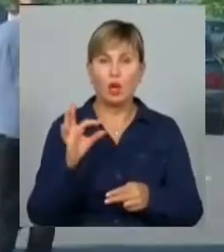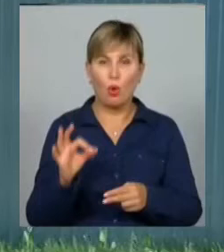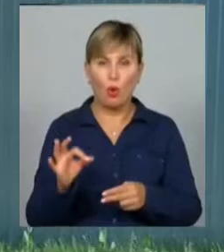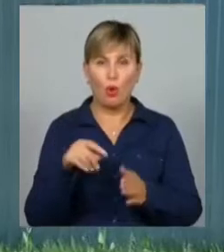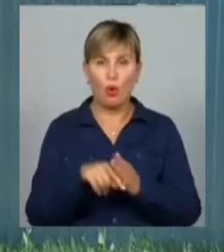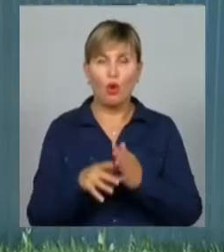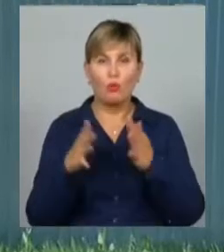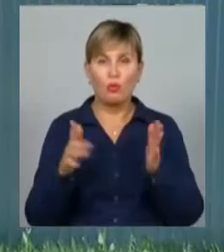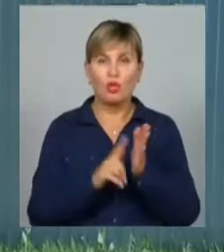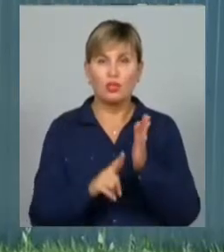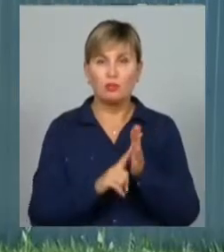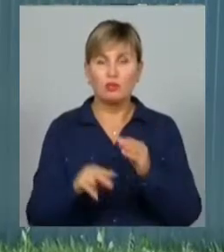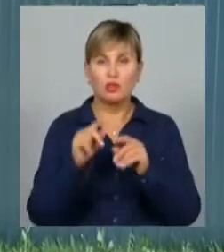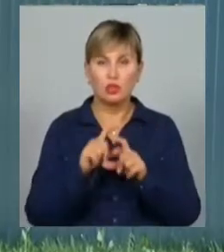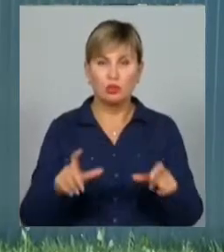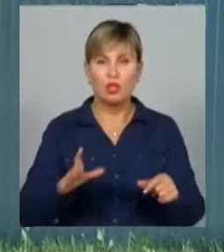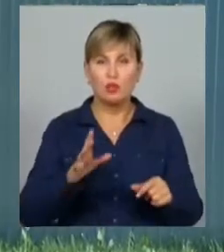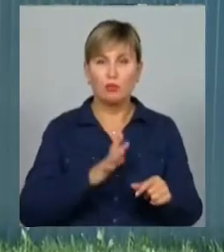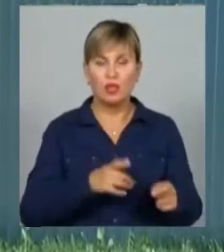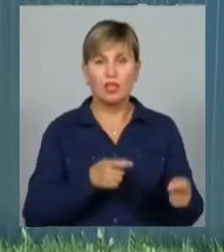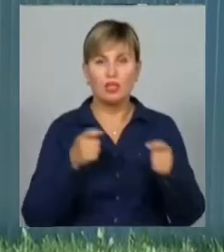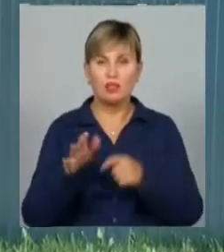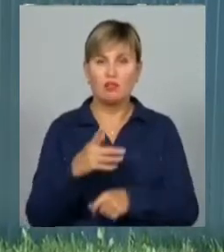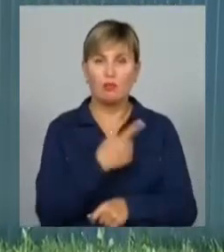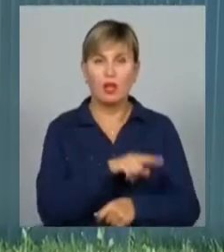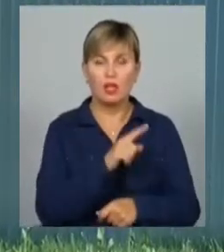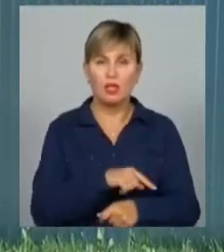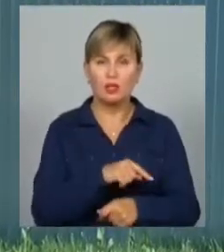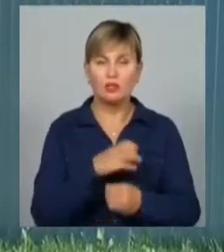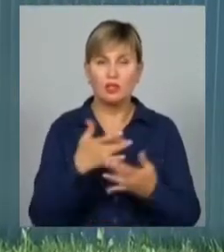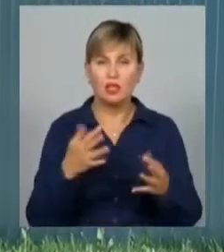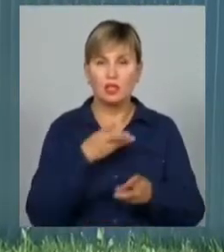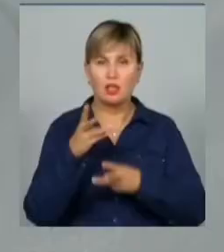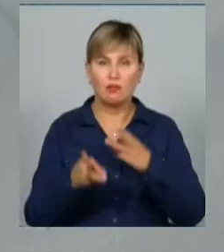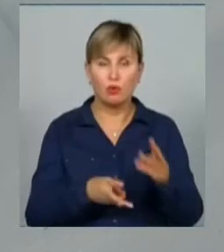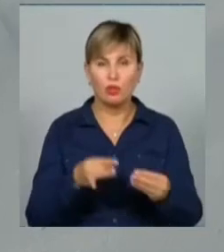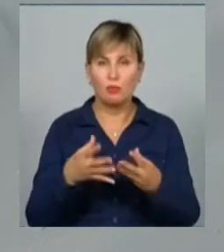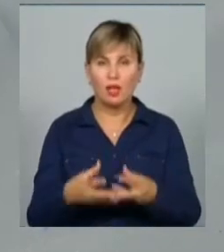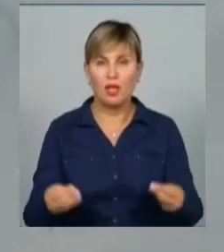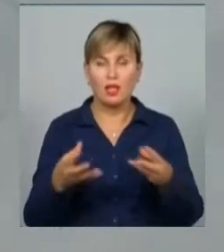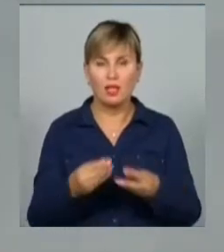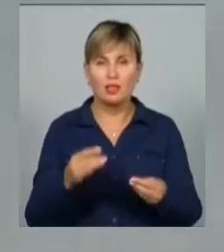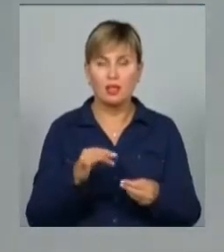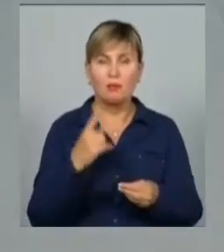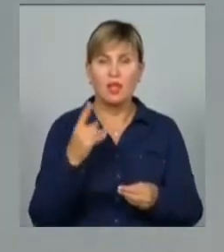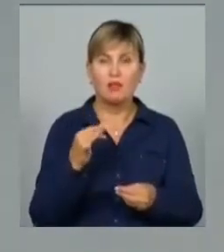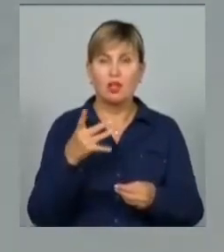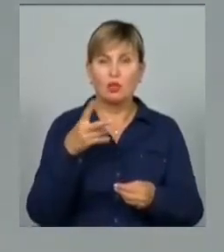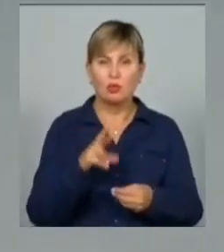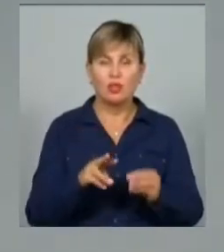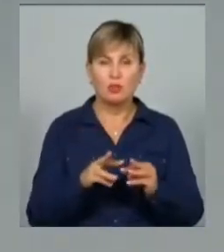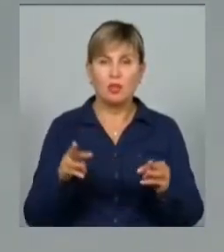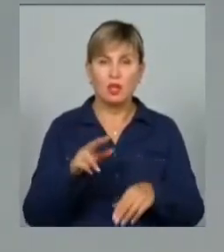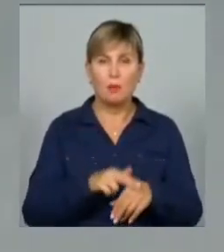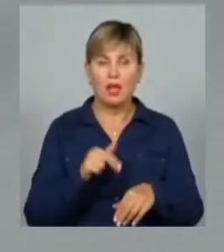с признаками рвоты и диареи. Между тем, 1 июня департамент полиции Северо-Казахстанской области возбудили уголовное